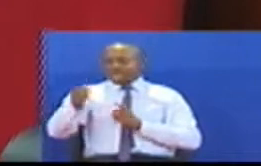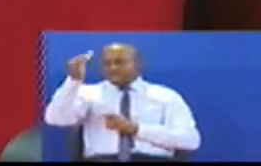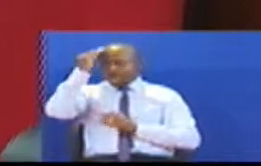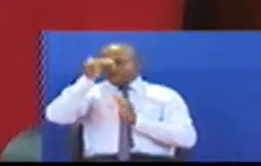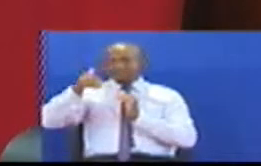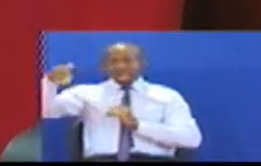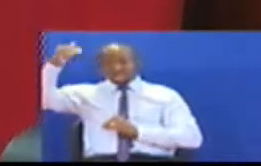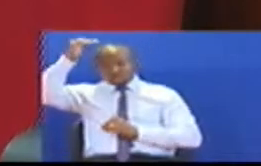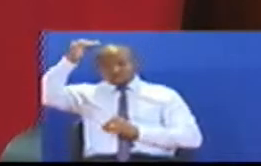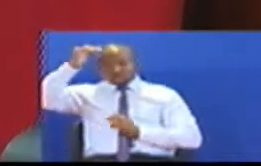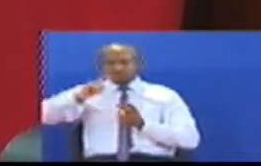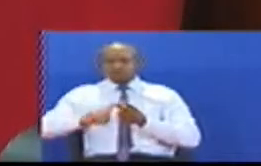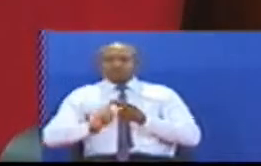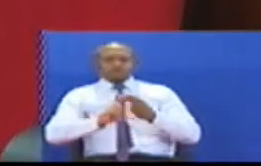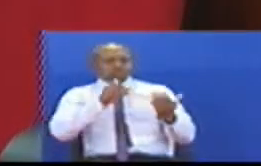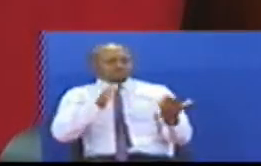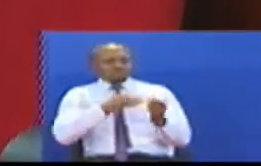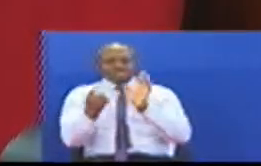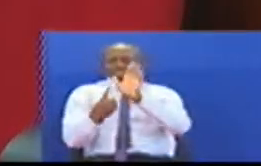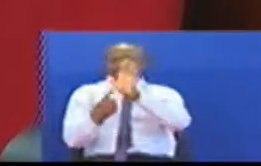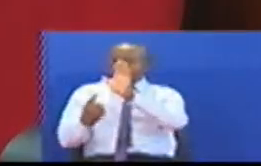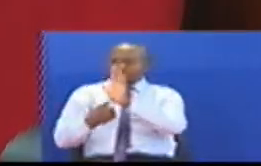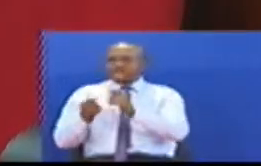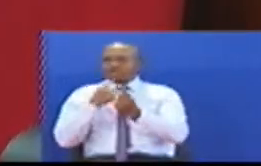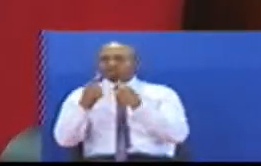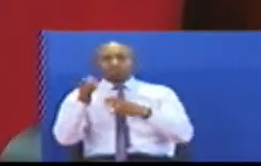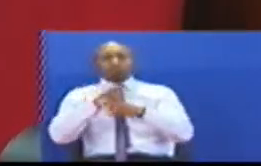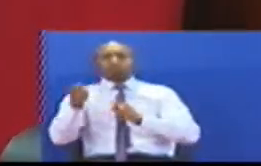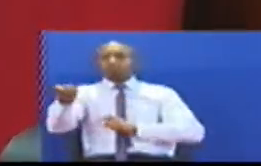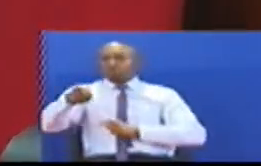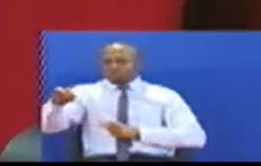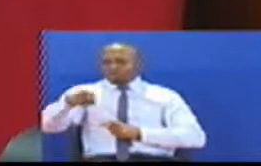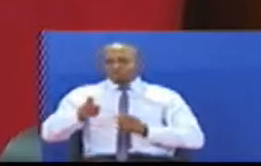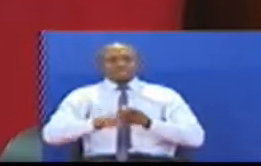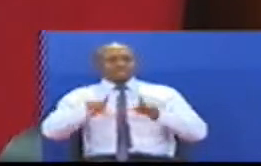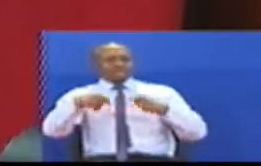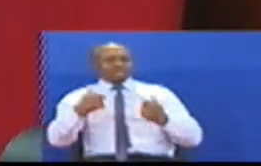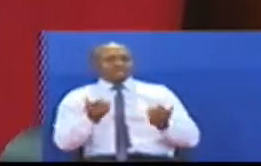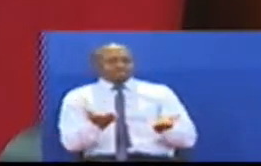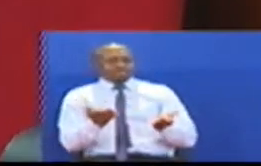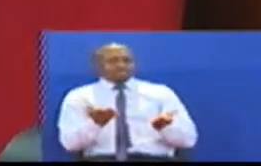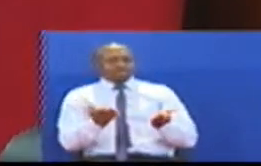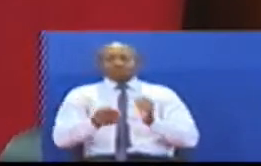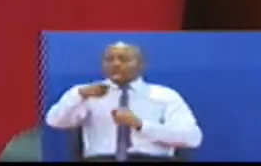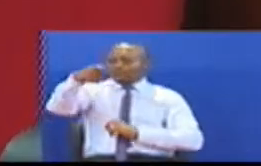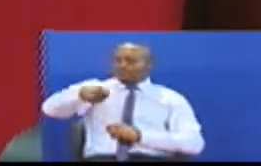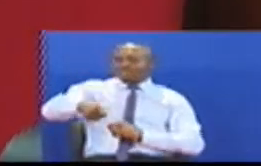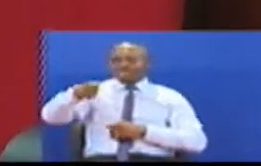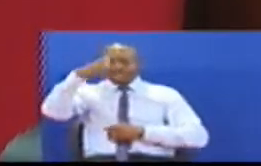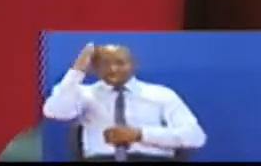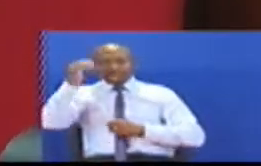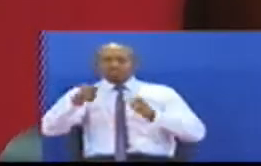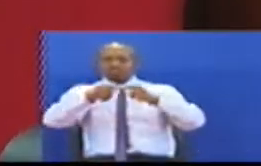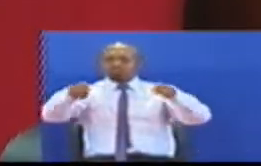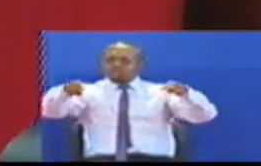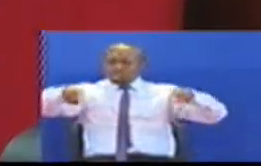juu. Ukurasa wa 66 unazungumzia kuhusu mikopo. Lakini nipongeze serikali kwa ule wigo